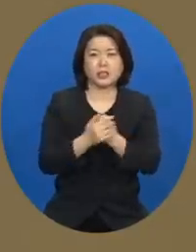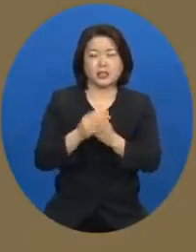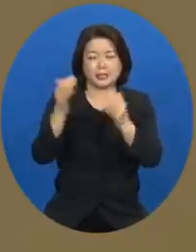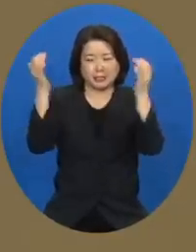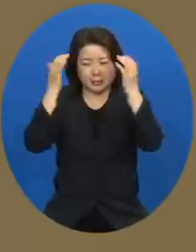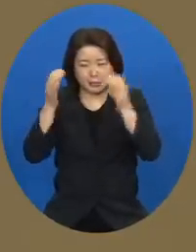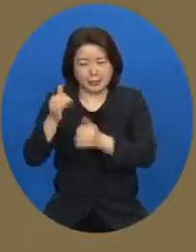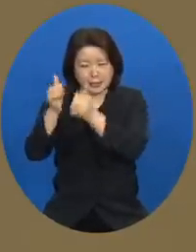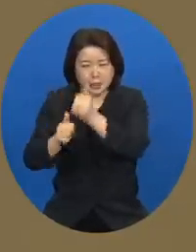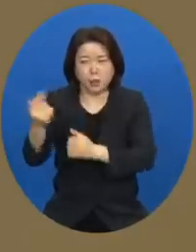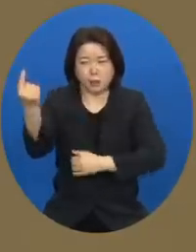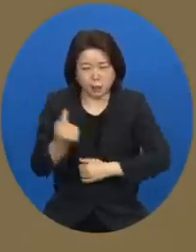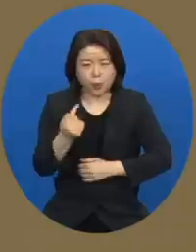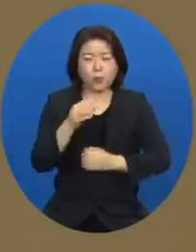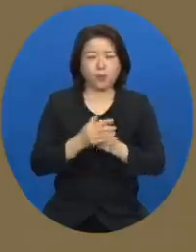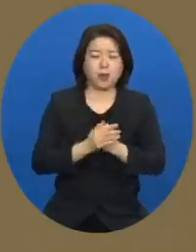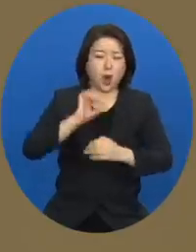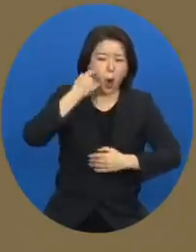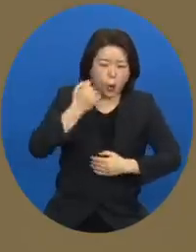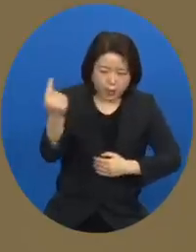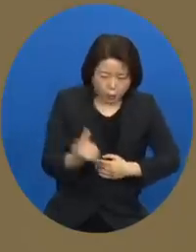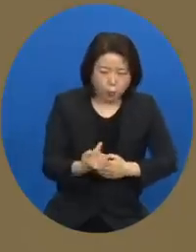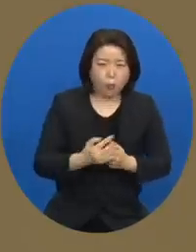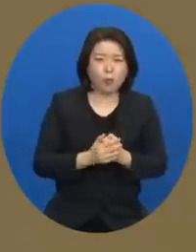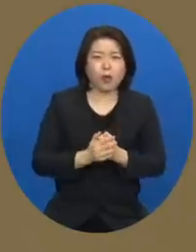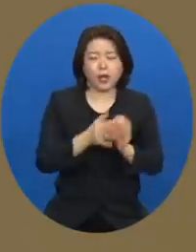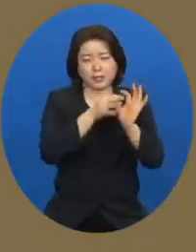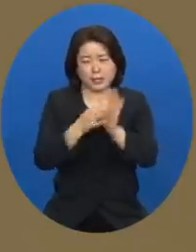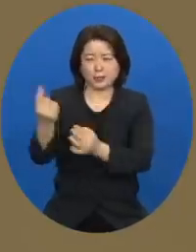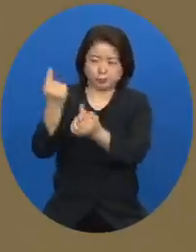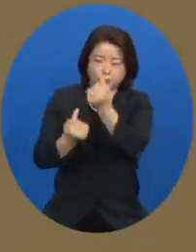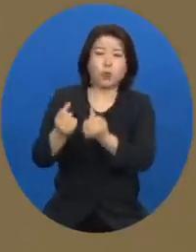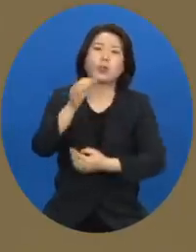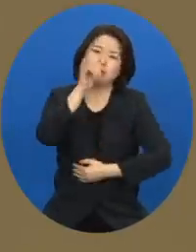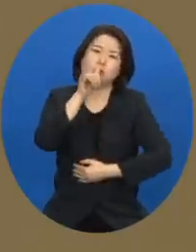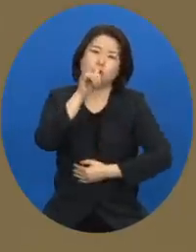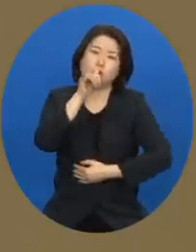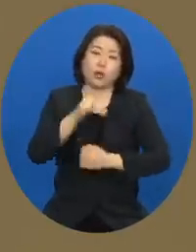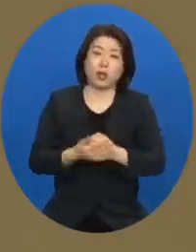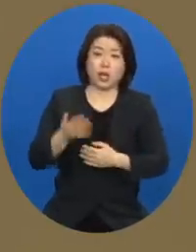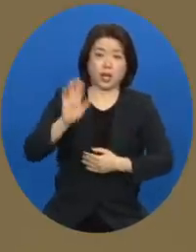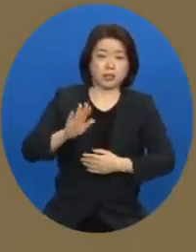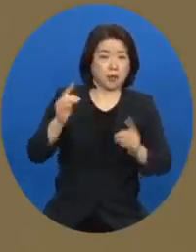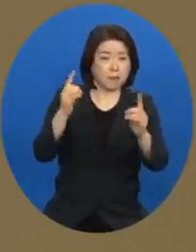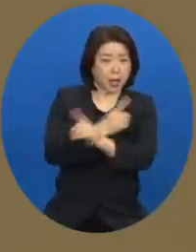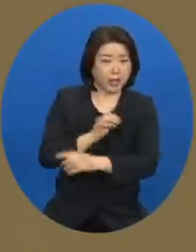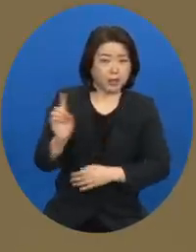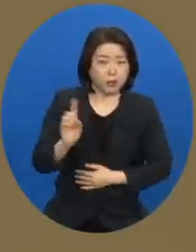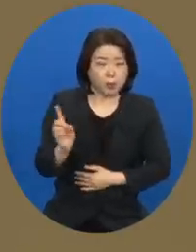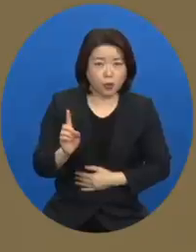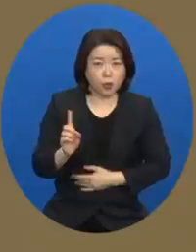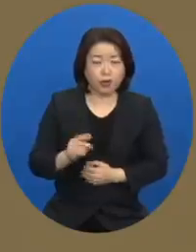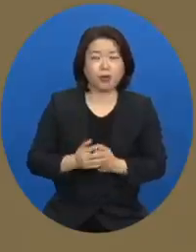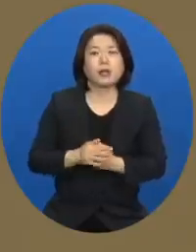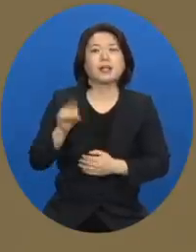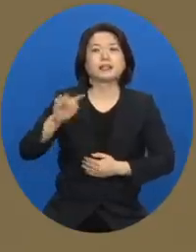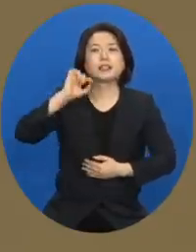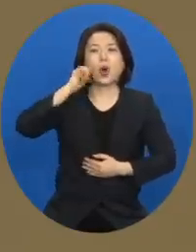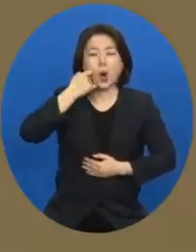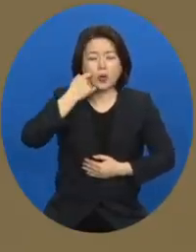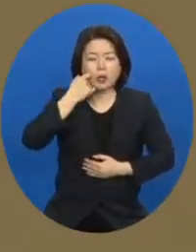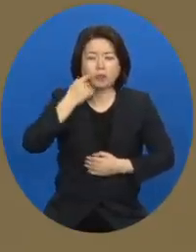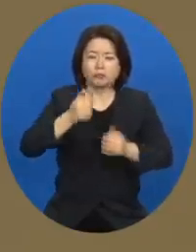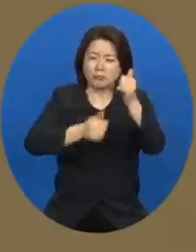시험은 시험으로 오고 어려운 일도 우리에게 계속 닥쳐옵니다. 달라지는 게 있다면 그런 어려움과